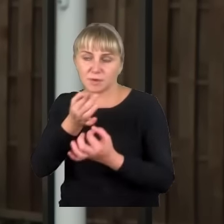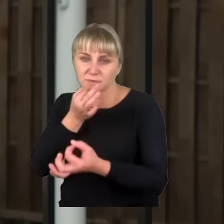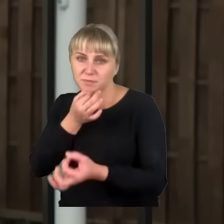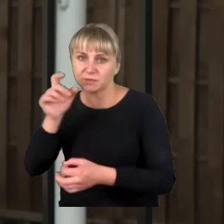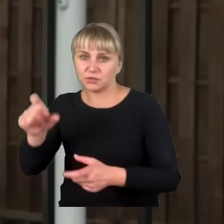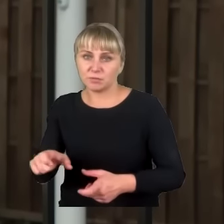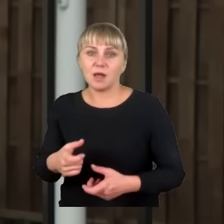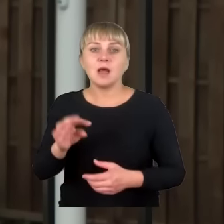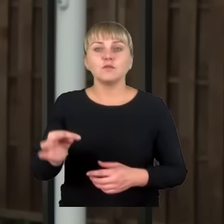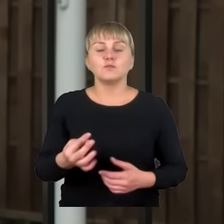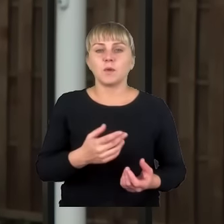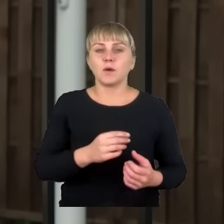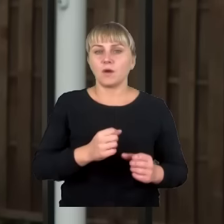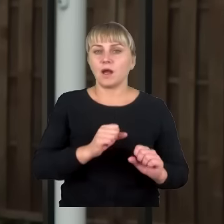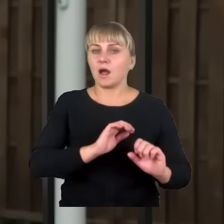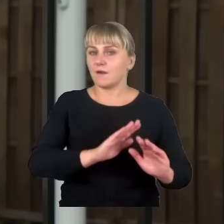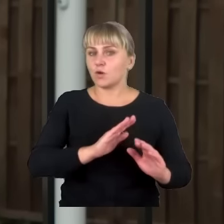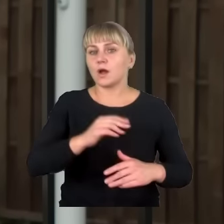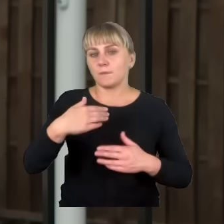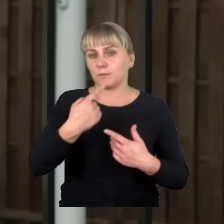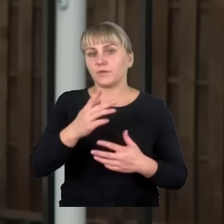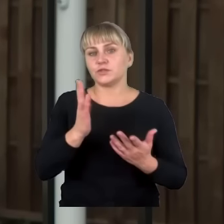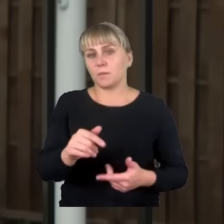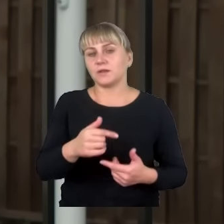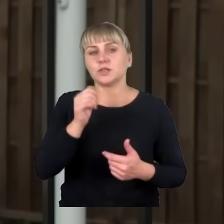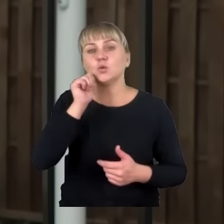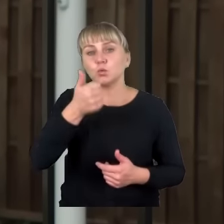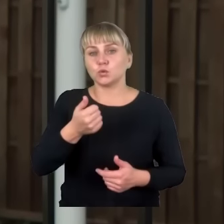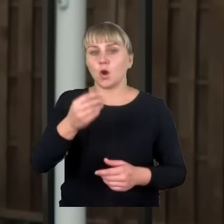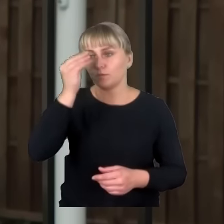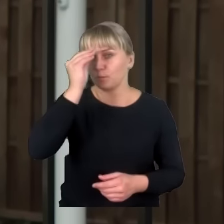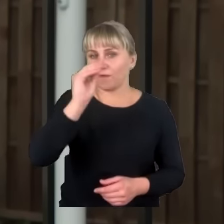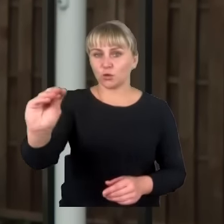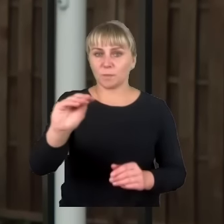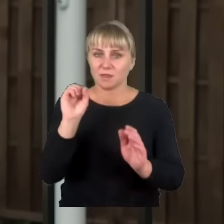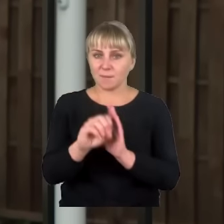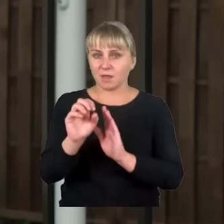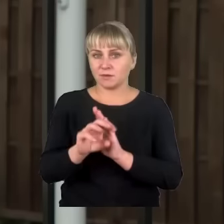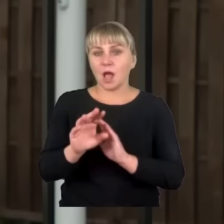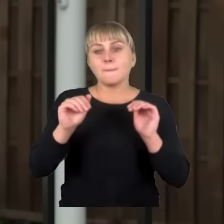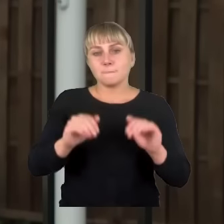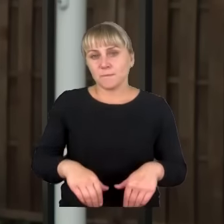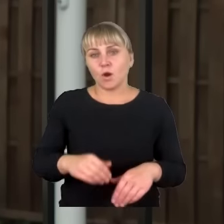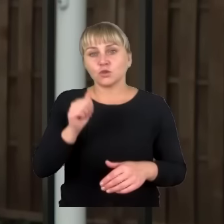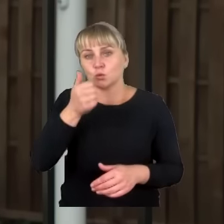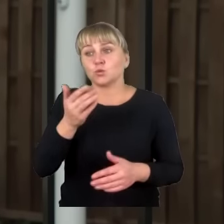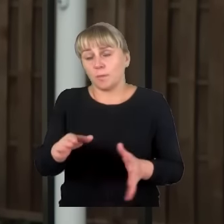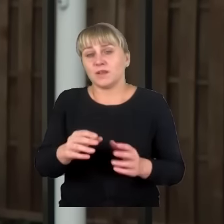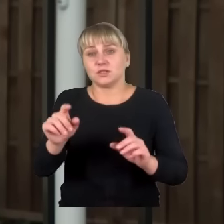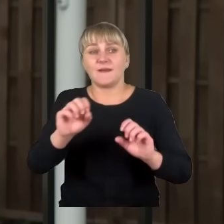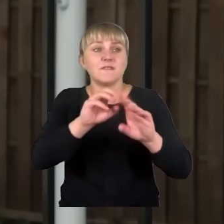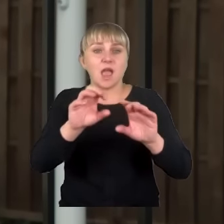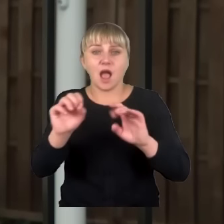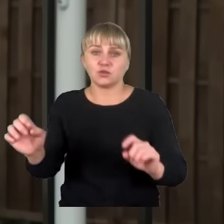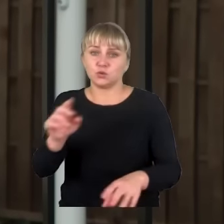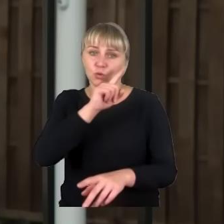jutro zostanie wydane oświadczenie dla mediów i być może wtedy Janusz P. w jakiś sposób wytłumaczy się opinii publicznej z